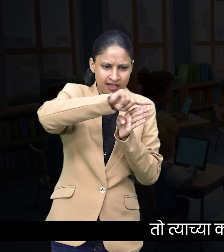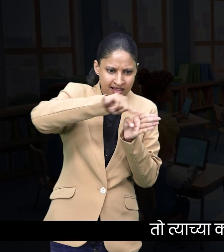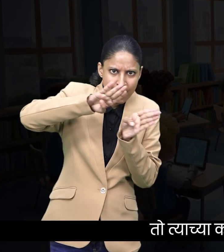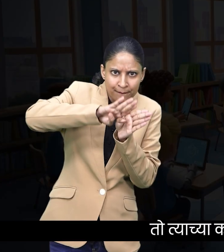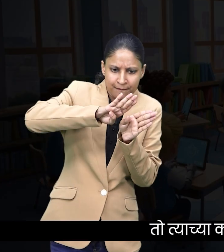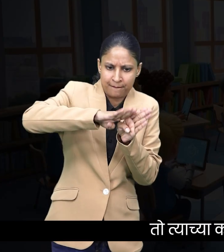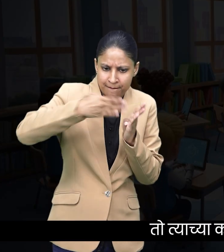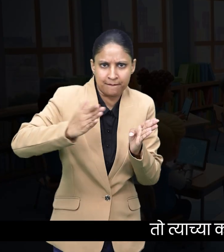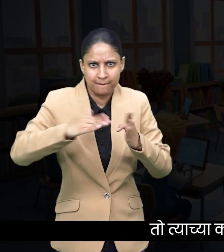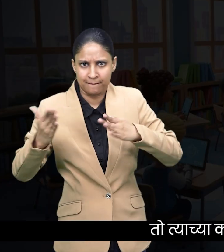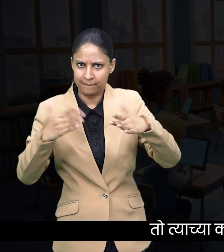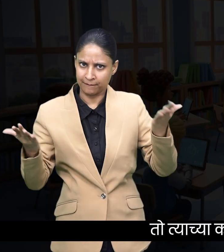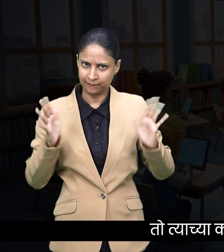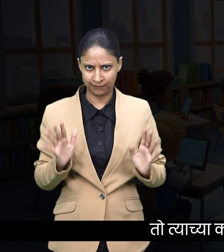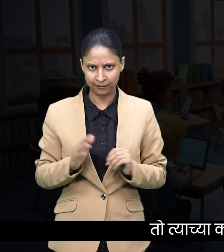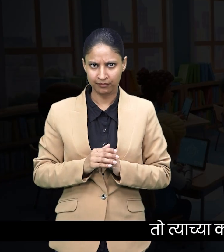काळजीपूर्वक उघडा.